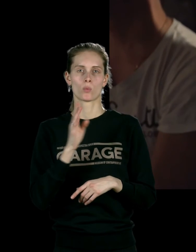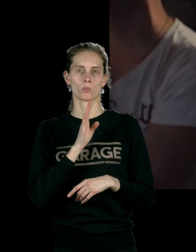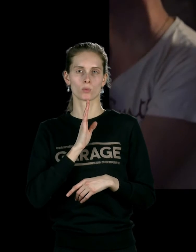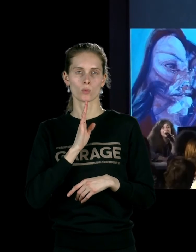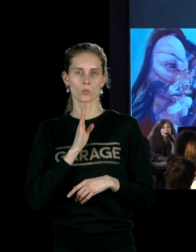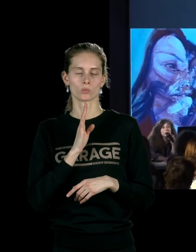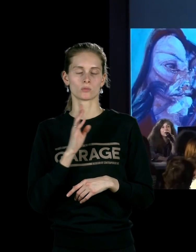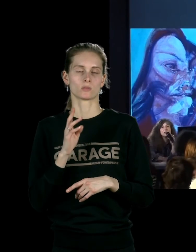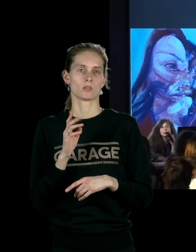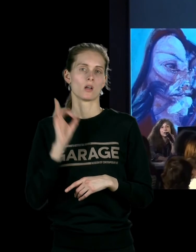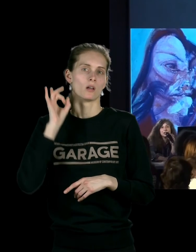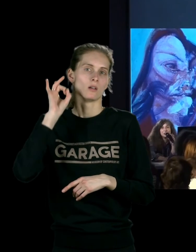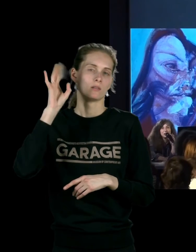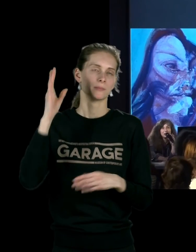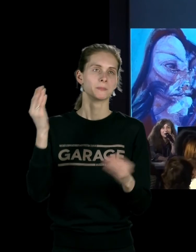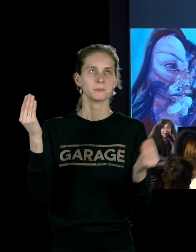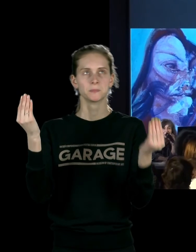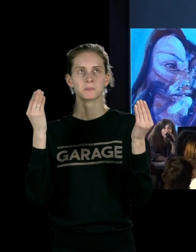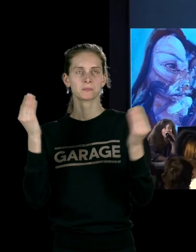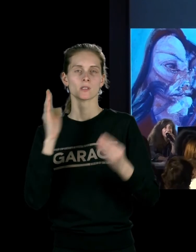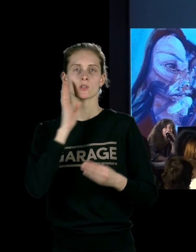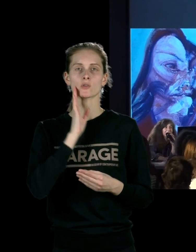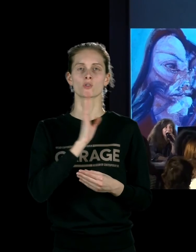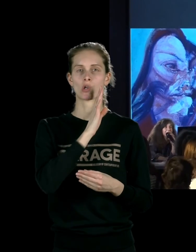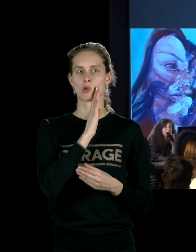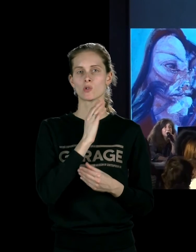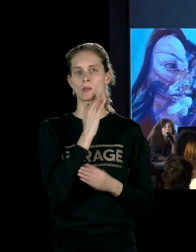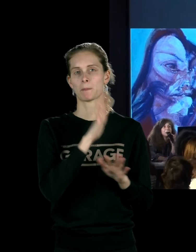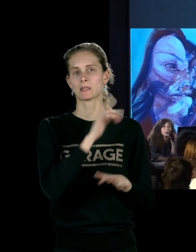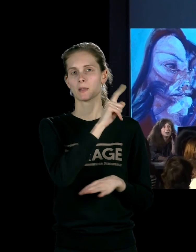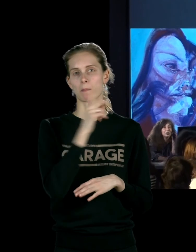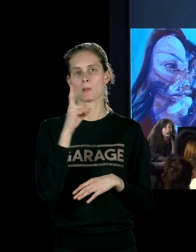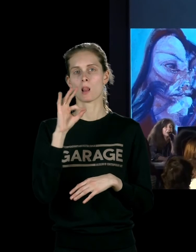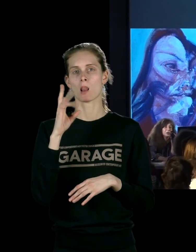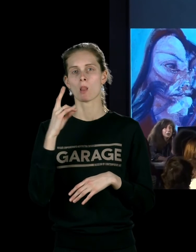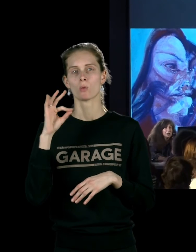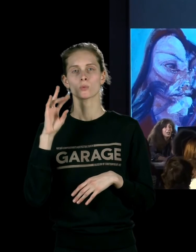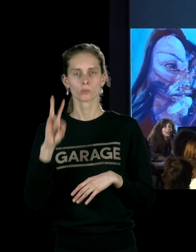такой знаменитой богемной женщины Лондона 60-х годов.